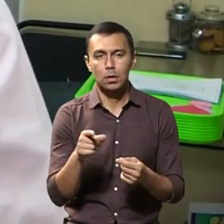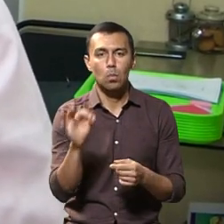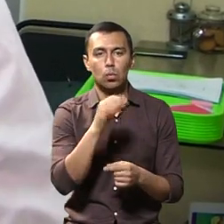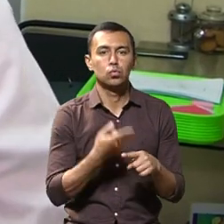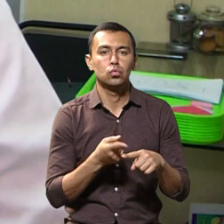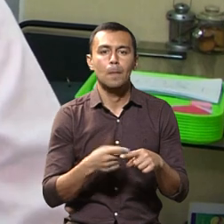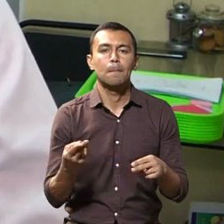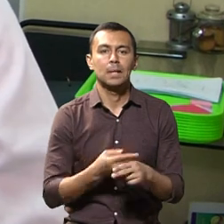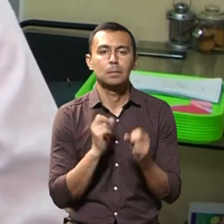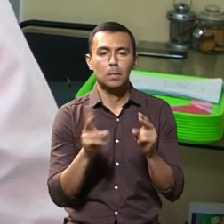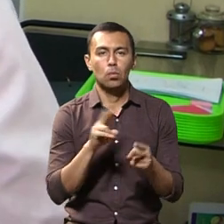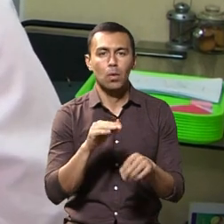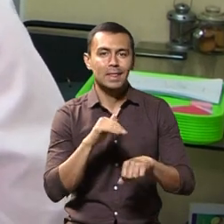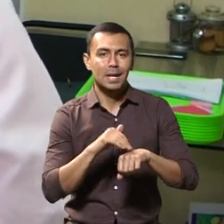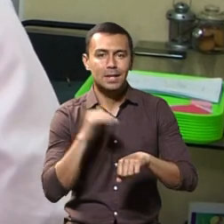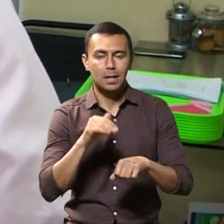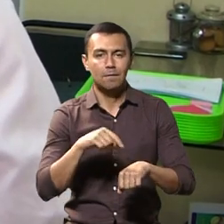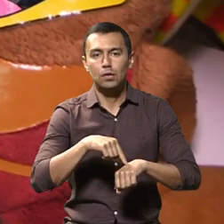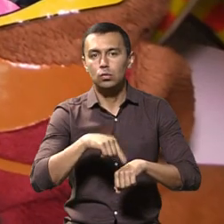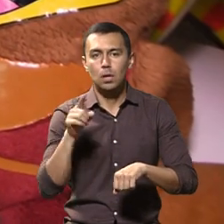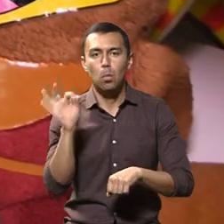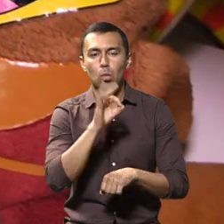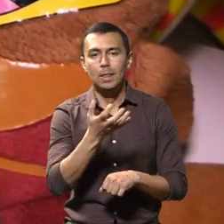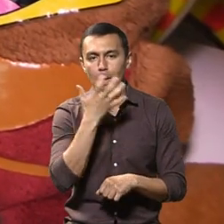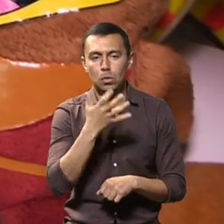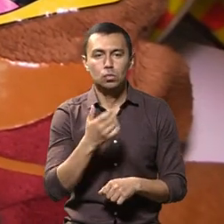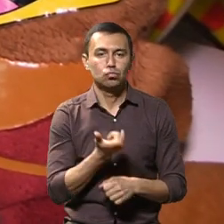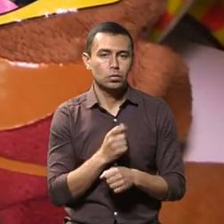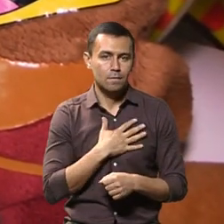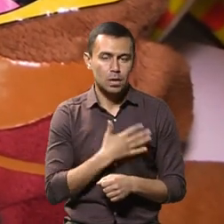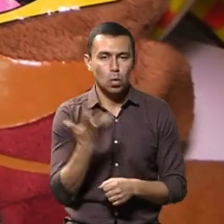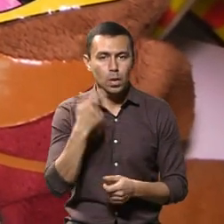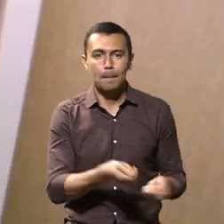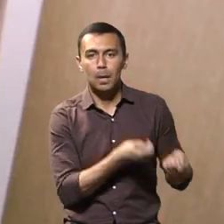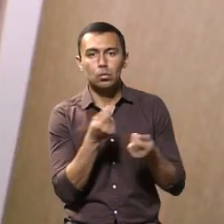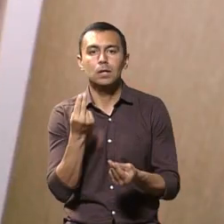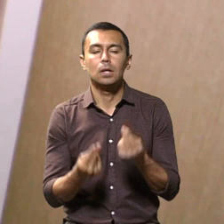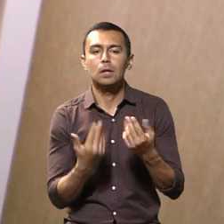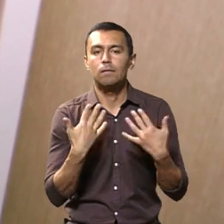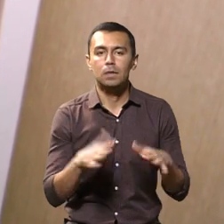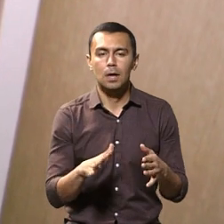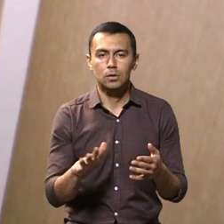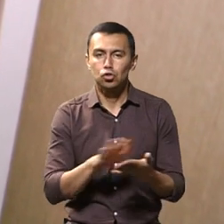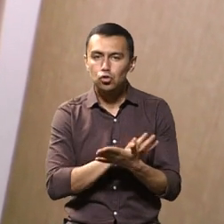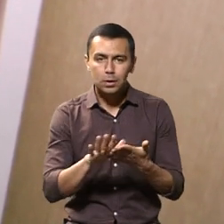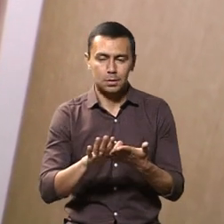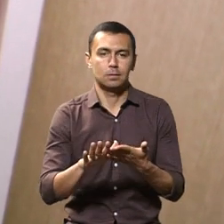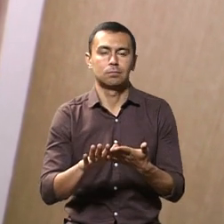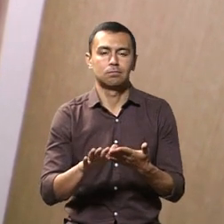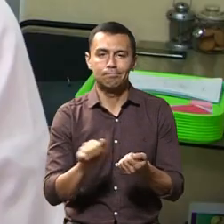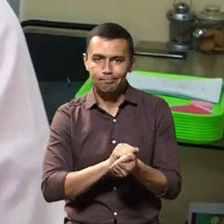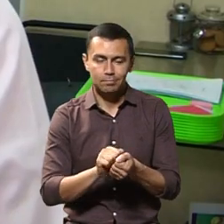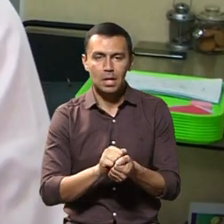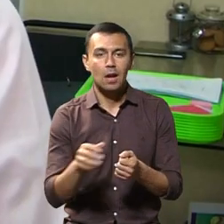цю безпеку, про тактильні відчуття, про якесь тепло. Дуже вдячні, коли нам приносять іграшки вже випрані. Всі іграшки